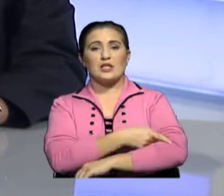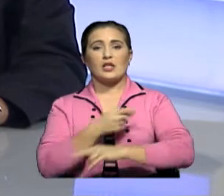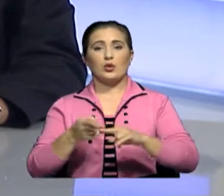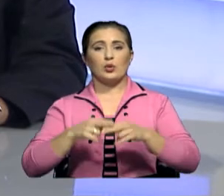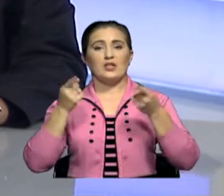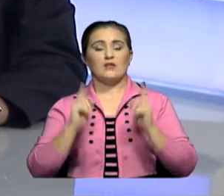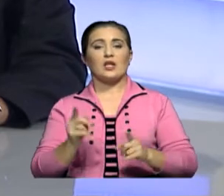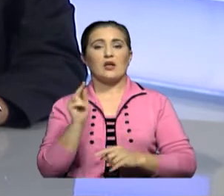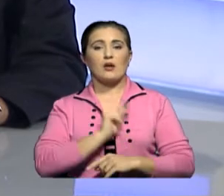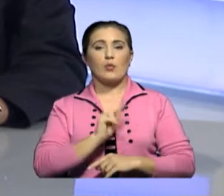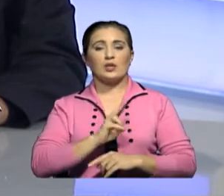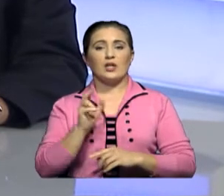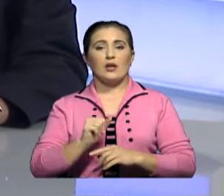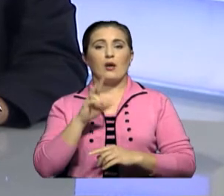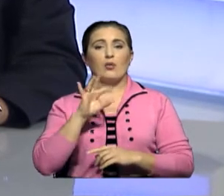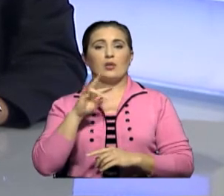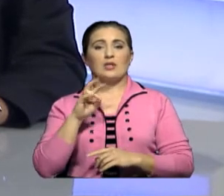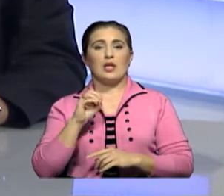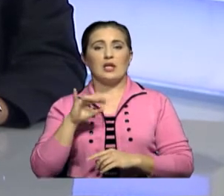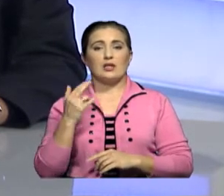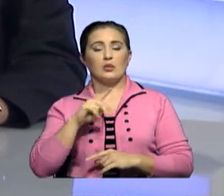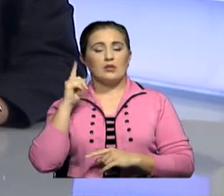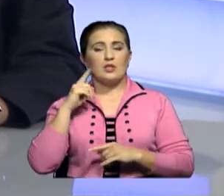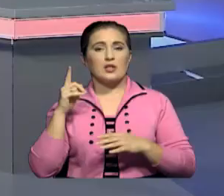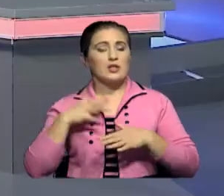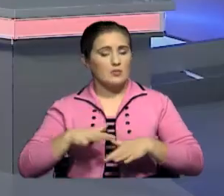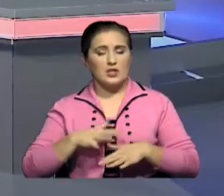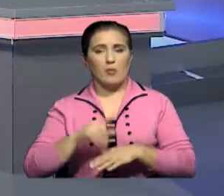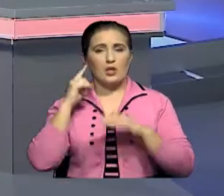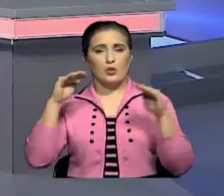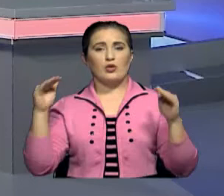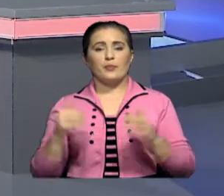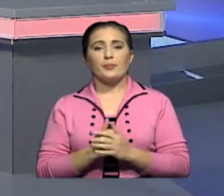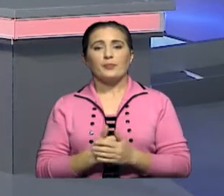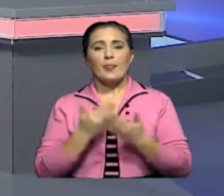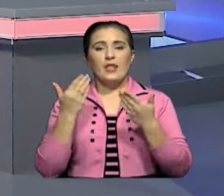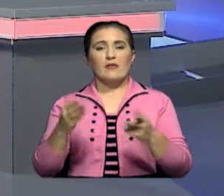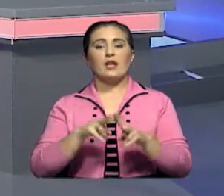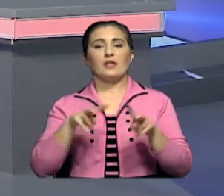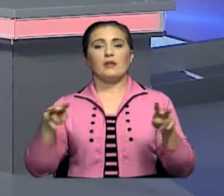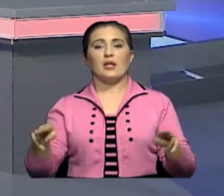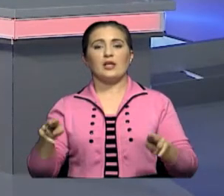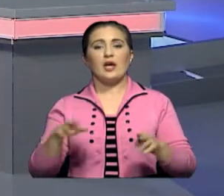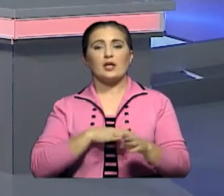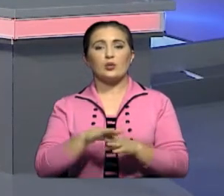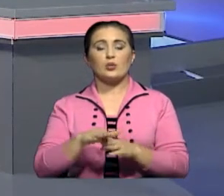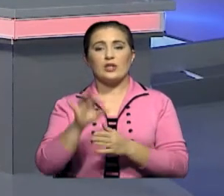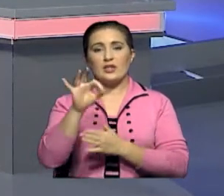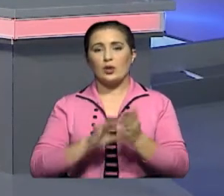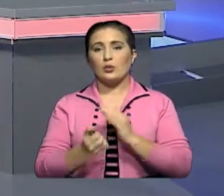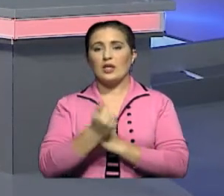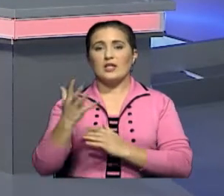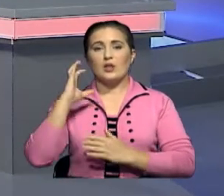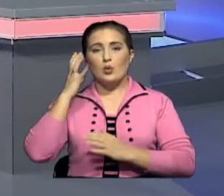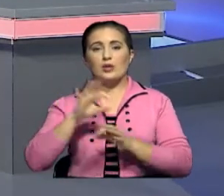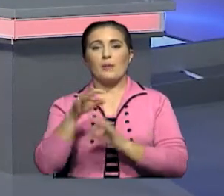действительно работает на консолидацию крымской молодежи вы одновременно реализуете сразу несколько серьезных